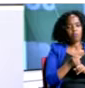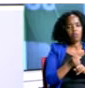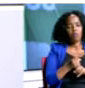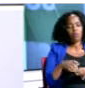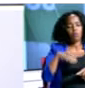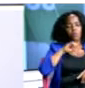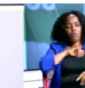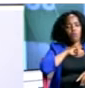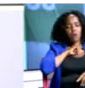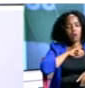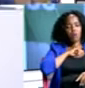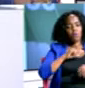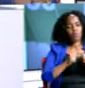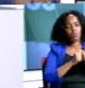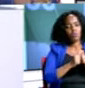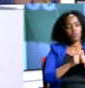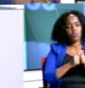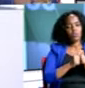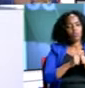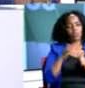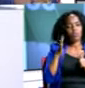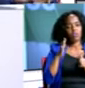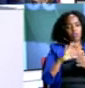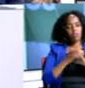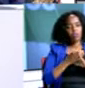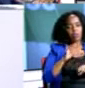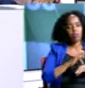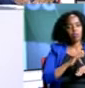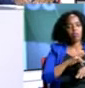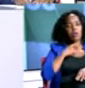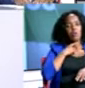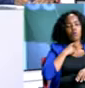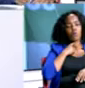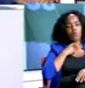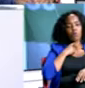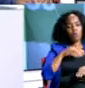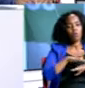qofaa wajjin wanti wal fakkeessu jira. Mallattooleen amma qoonqoo irratti